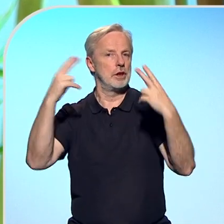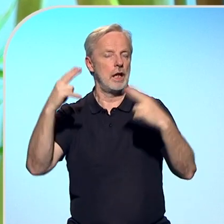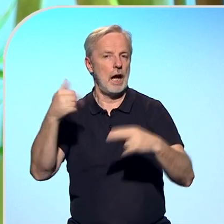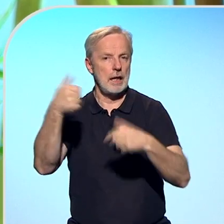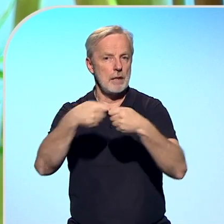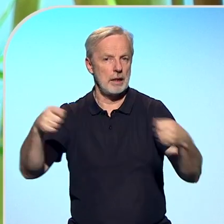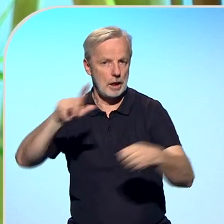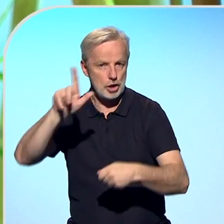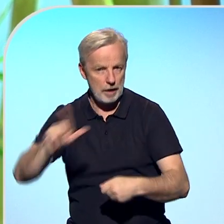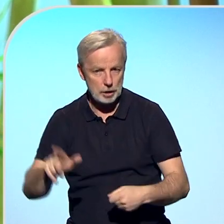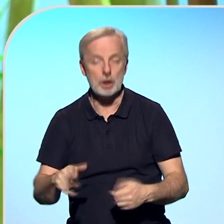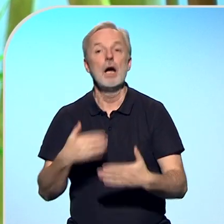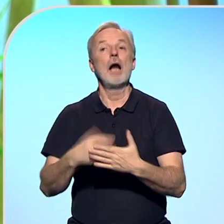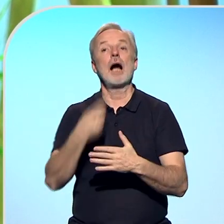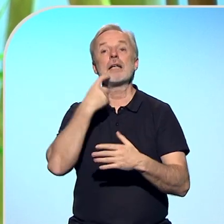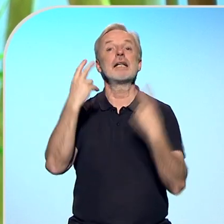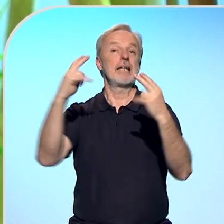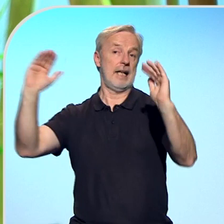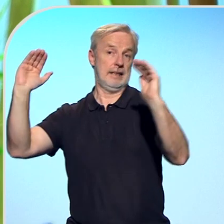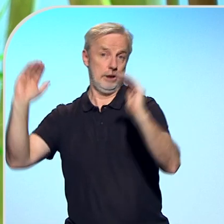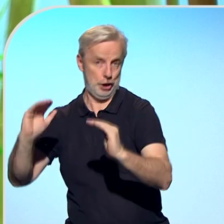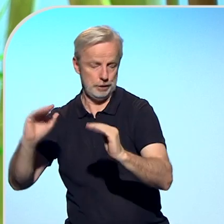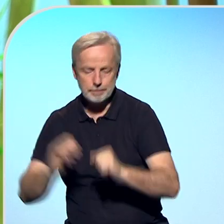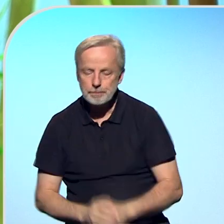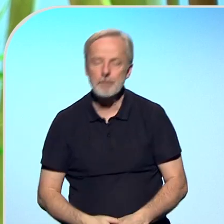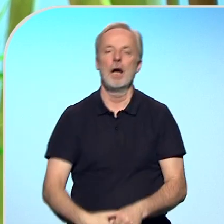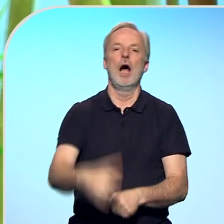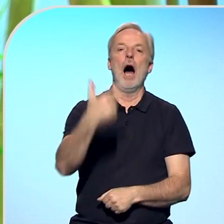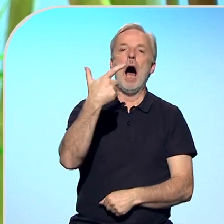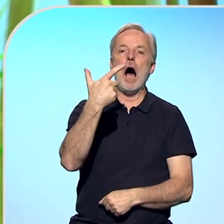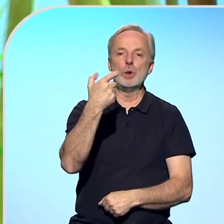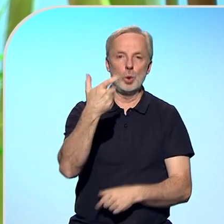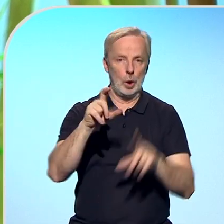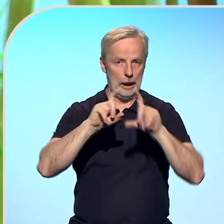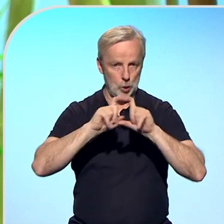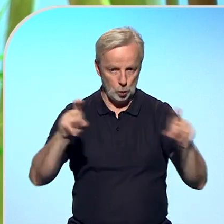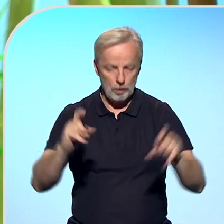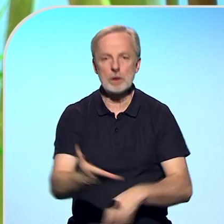to ten trh trošku ochladiť. A druhá věc byla to, že chceli